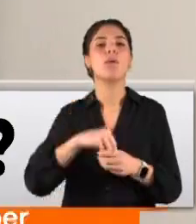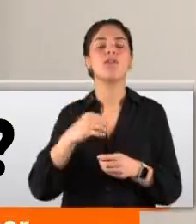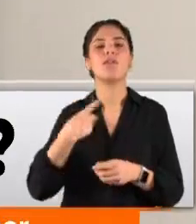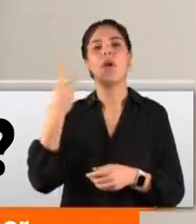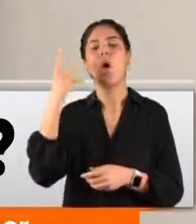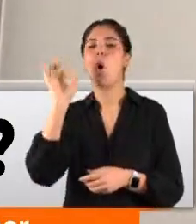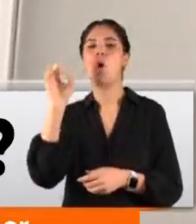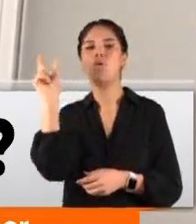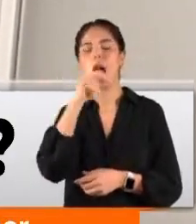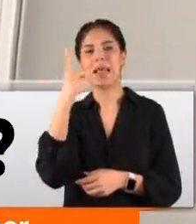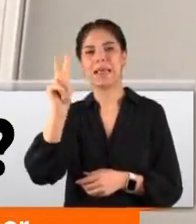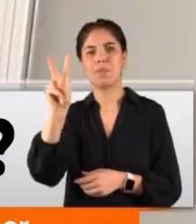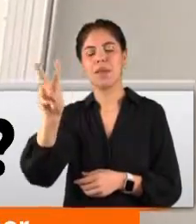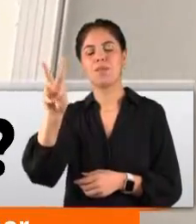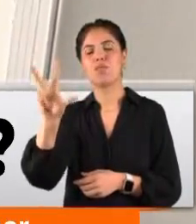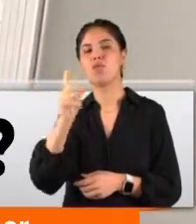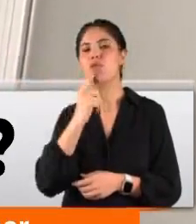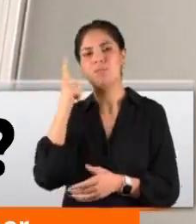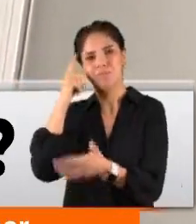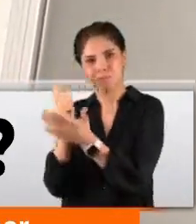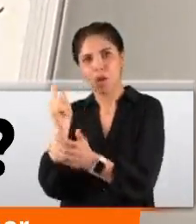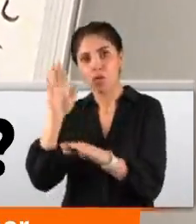yılında başvuru yaparsanız bu kez karşınıza